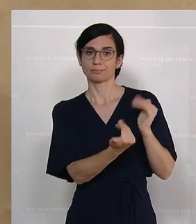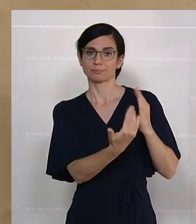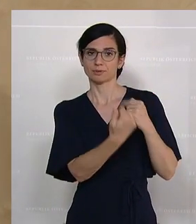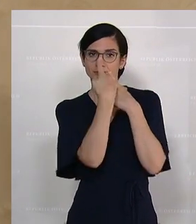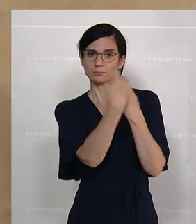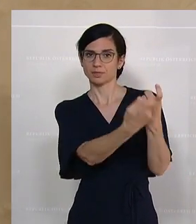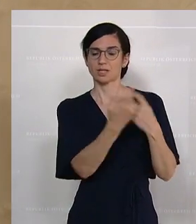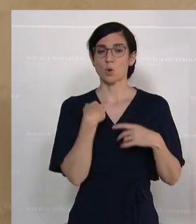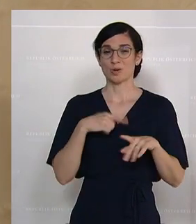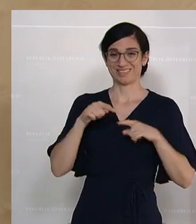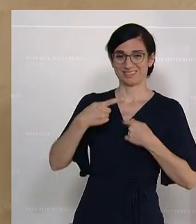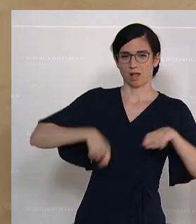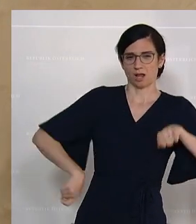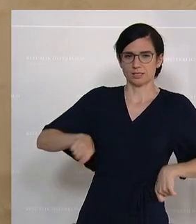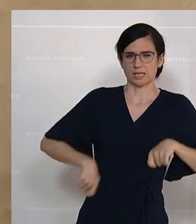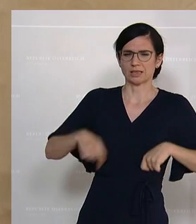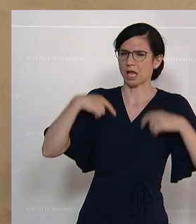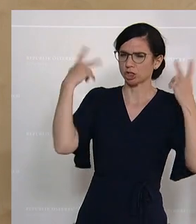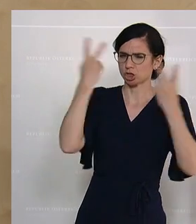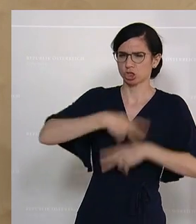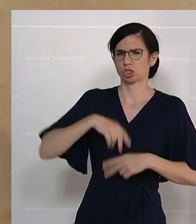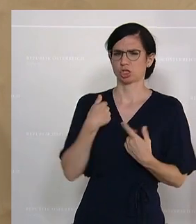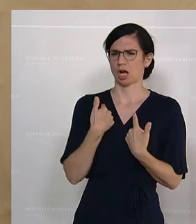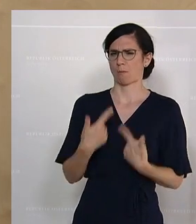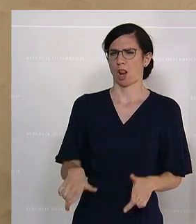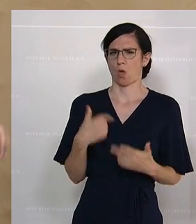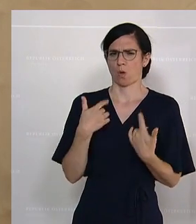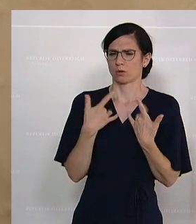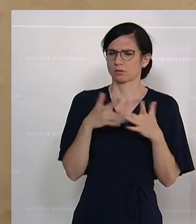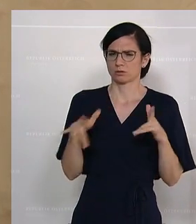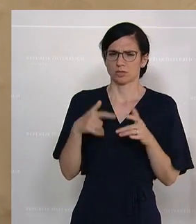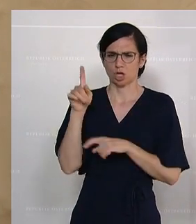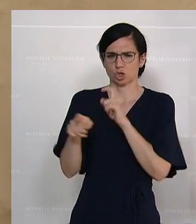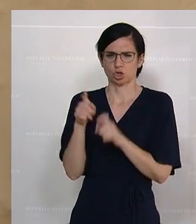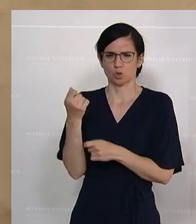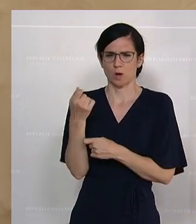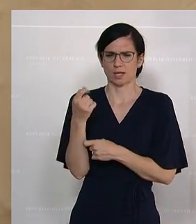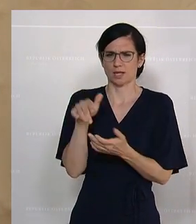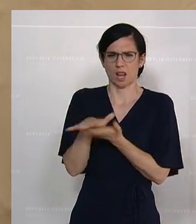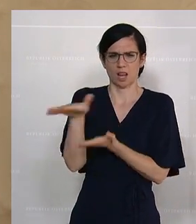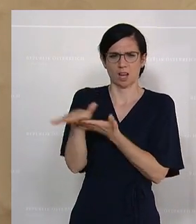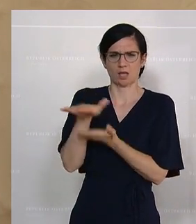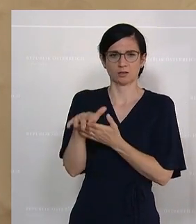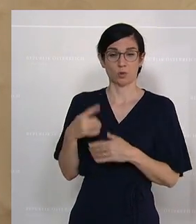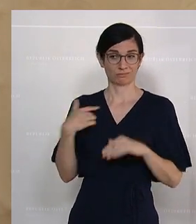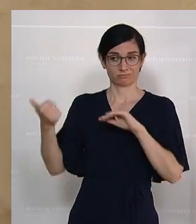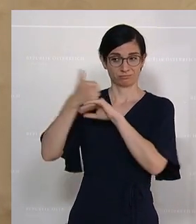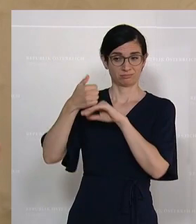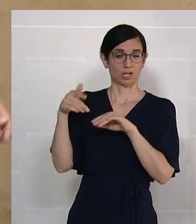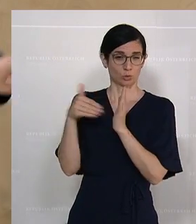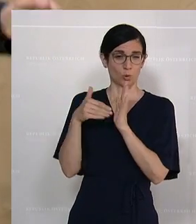dort und da kassiert schauen was in den steuertöpfen eingegriffen und der harry hat ja auch noch eine andere interessante